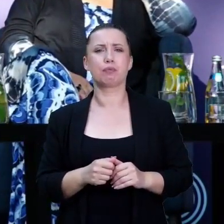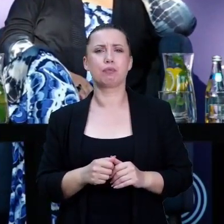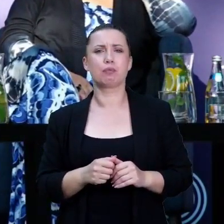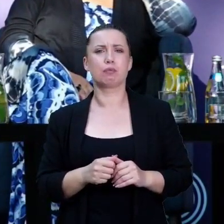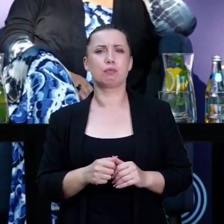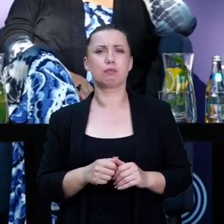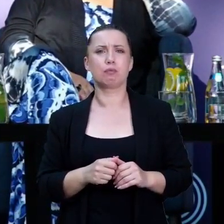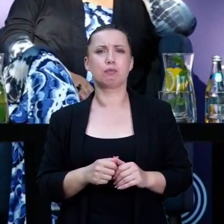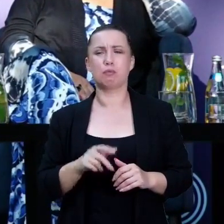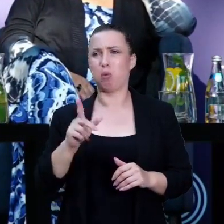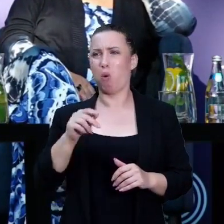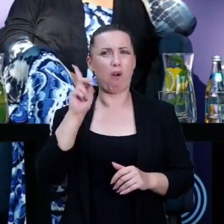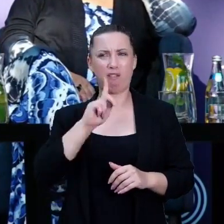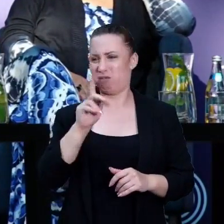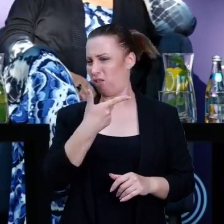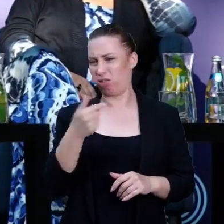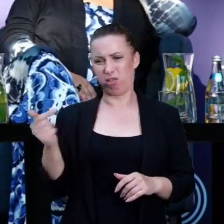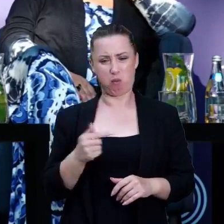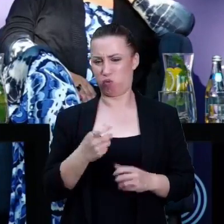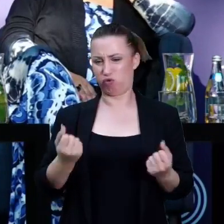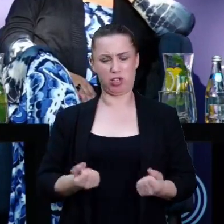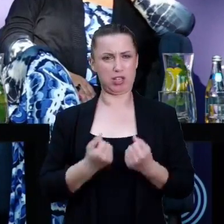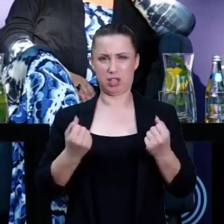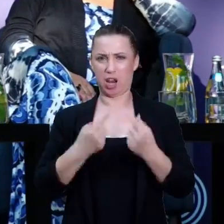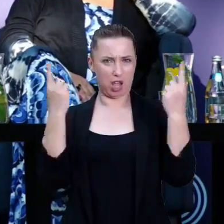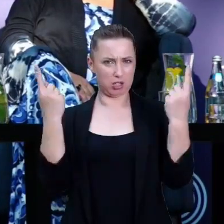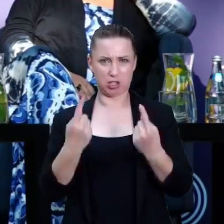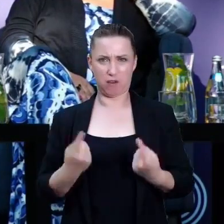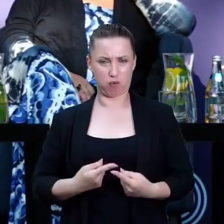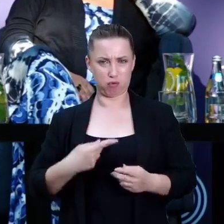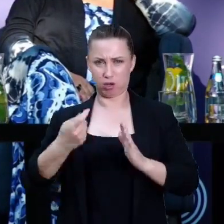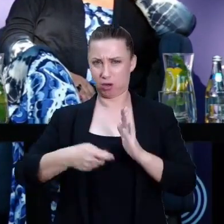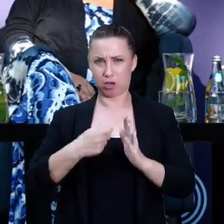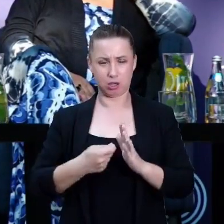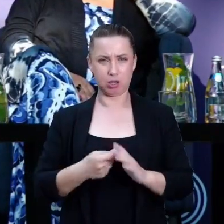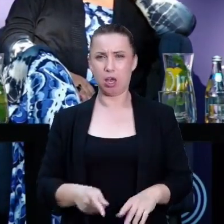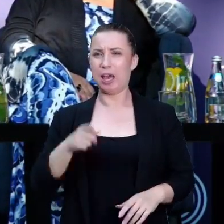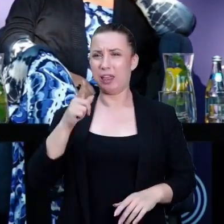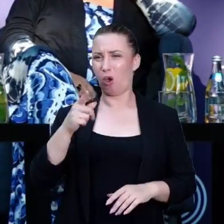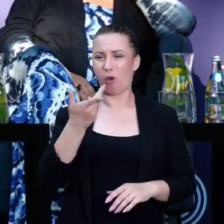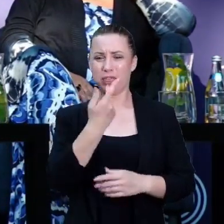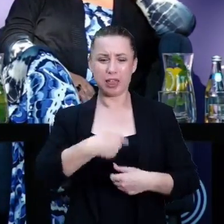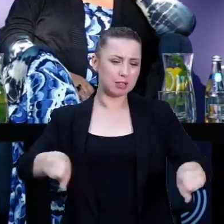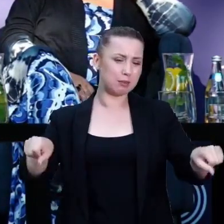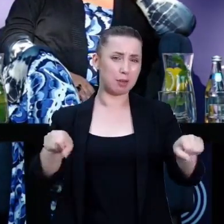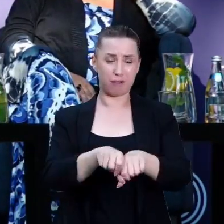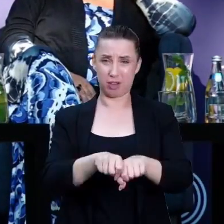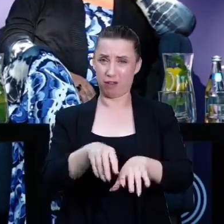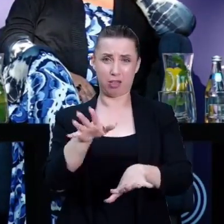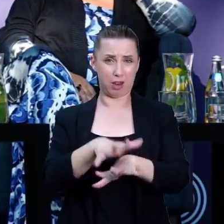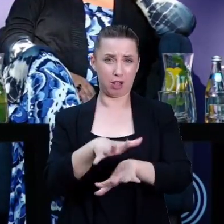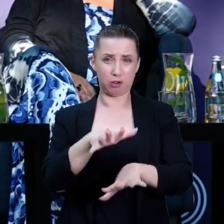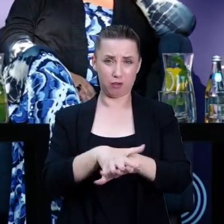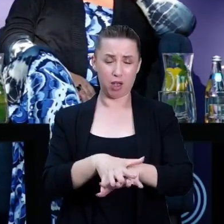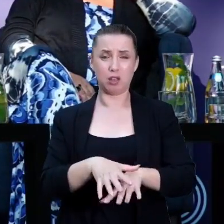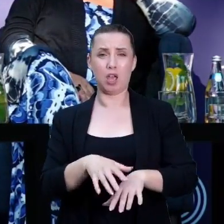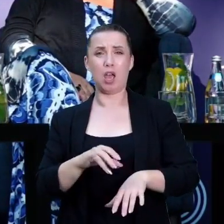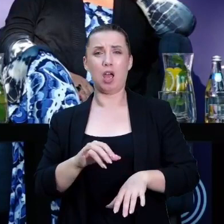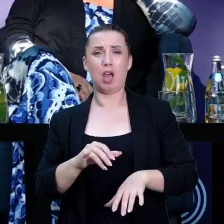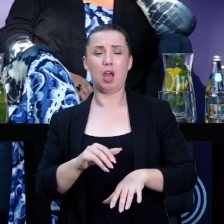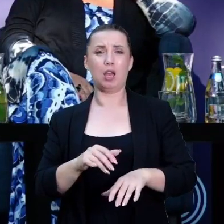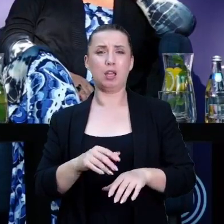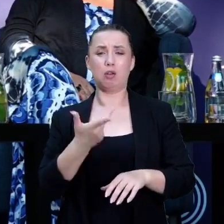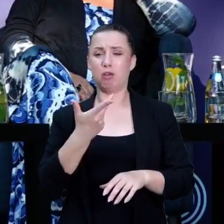niż to się zdarza facetom. Więc ta niewspółmierność, prawda, w pokonywaniu tych